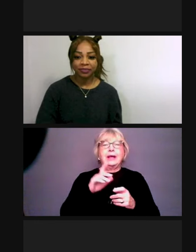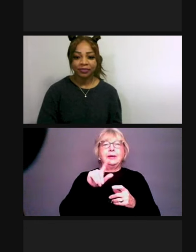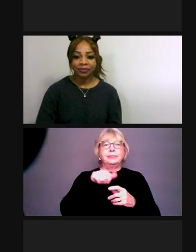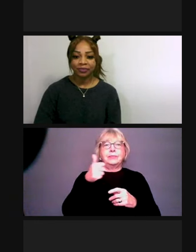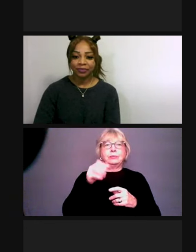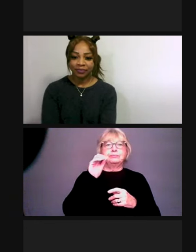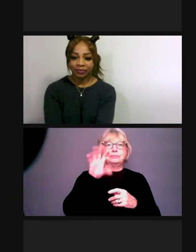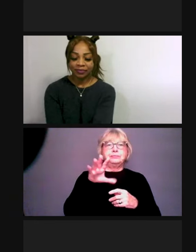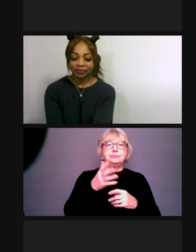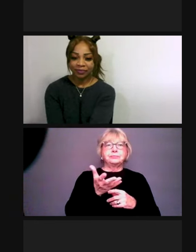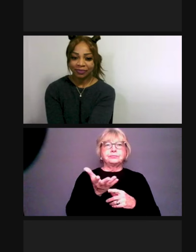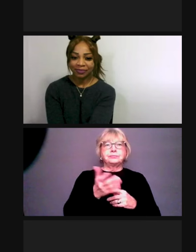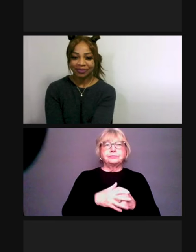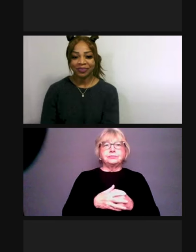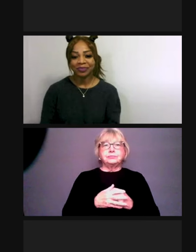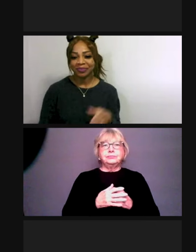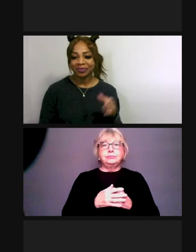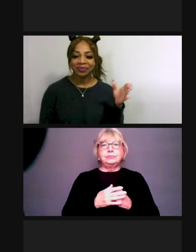j'aimerais